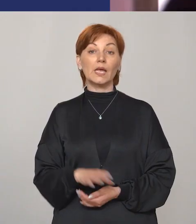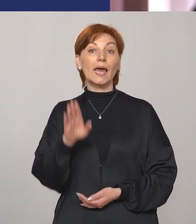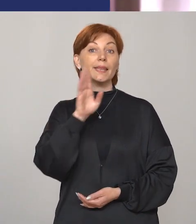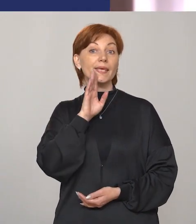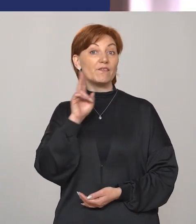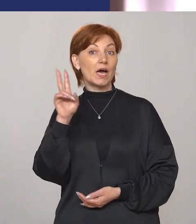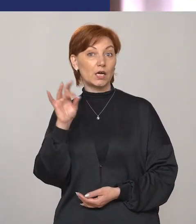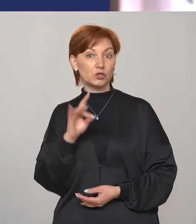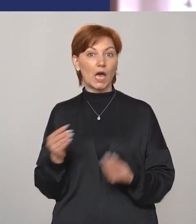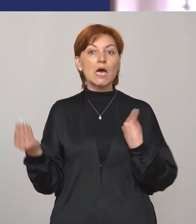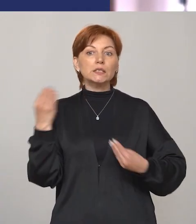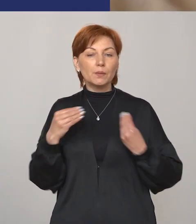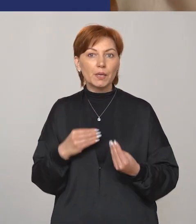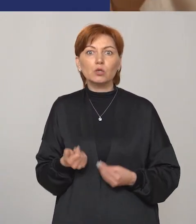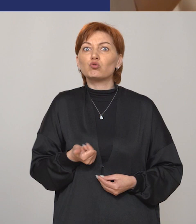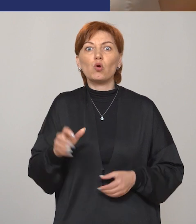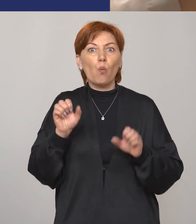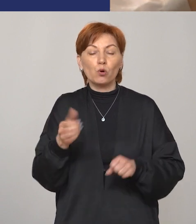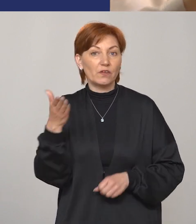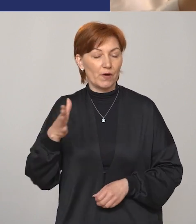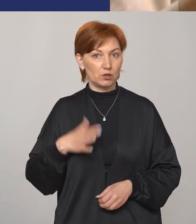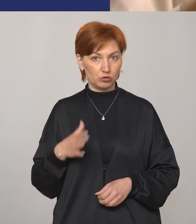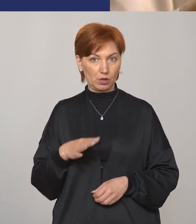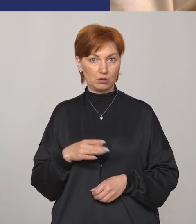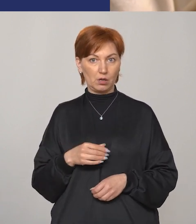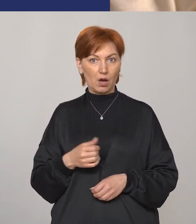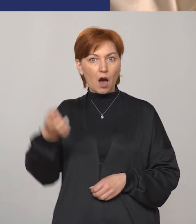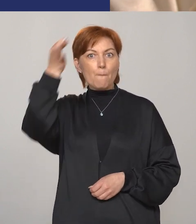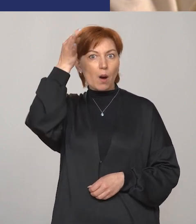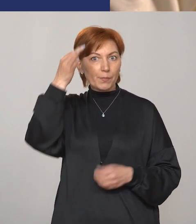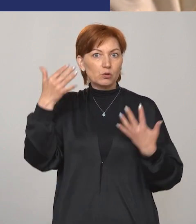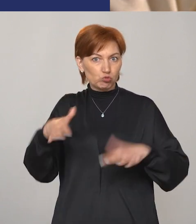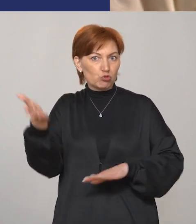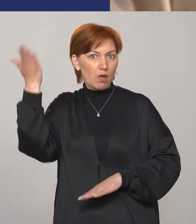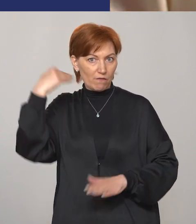Девочки, собирайте, сколько вас можно ждать? Поминки уже давно начались.